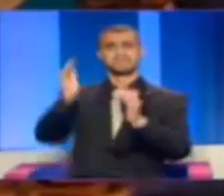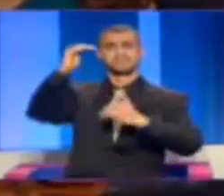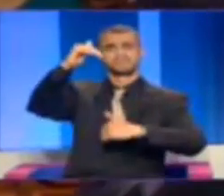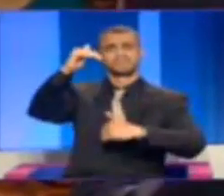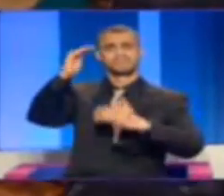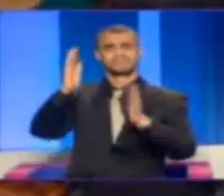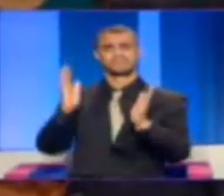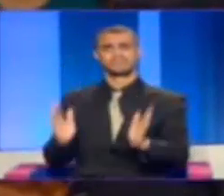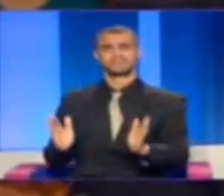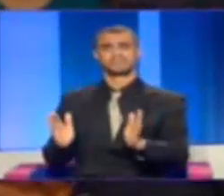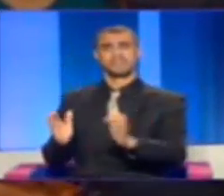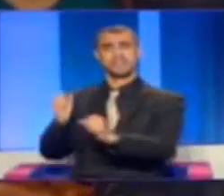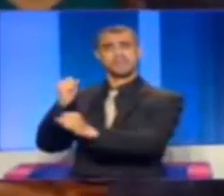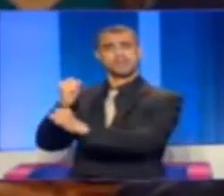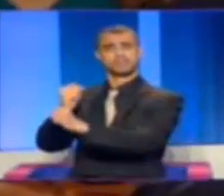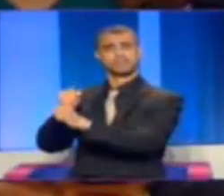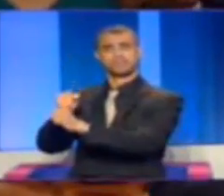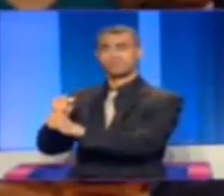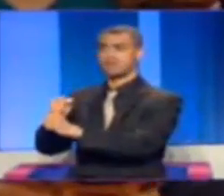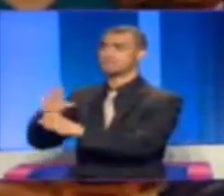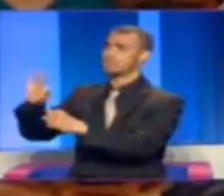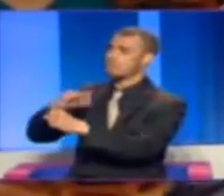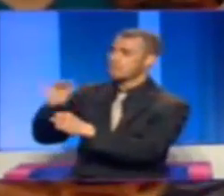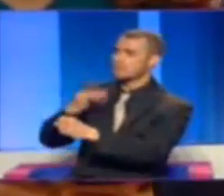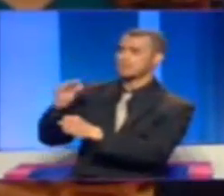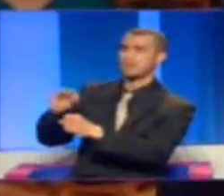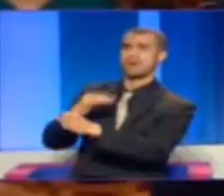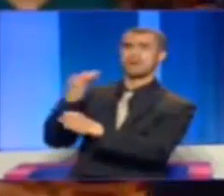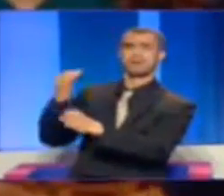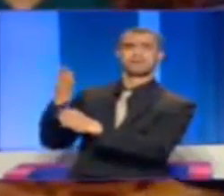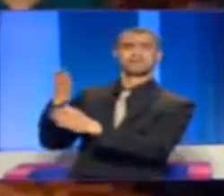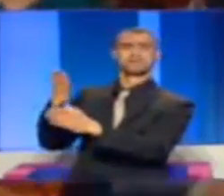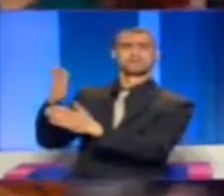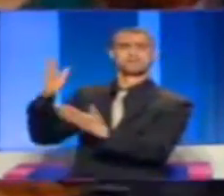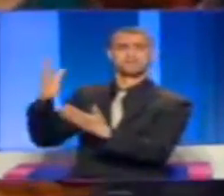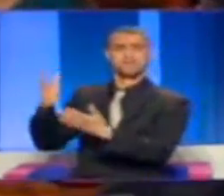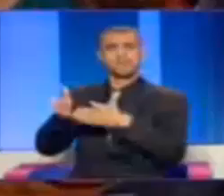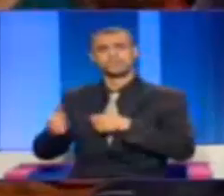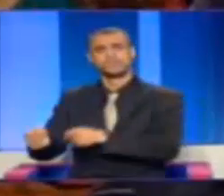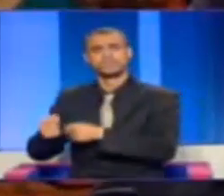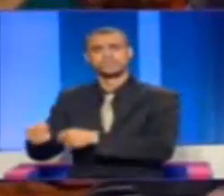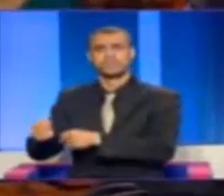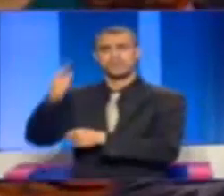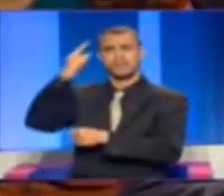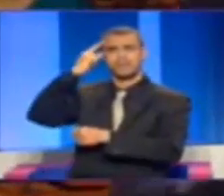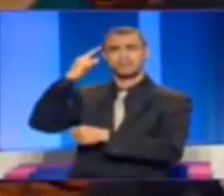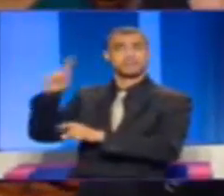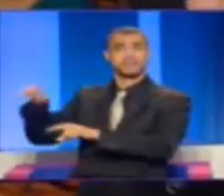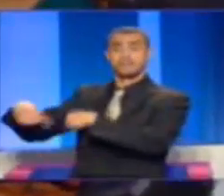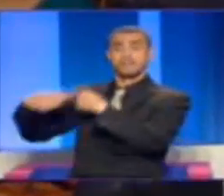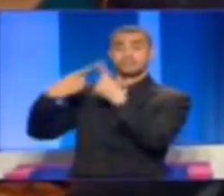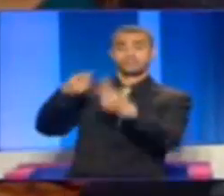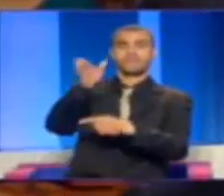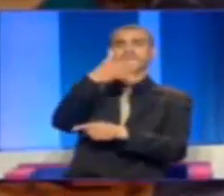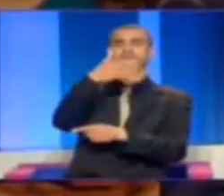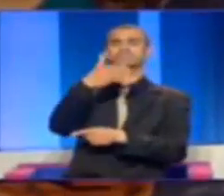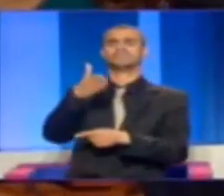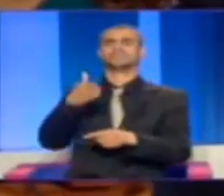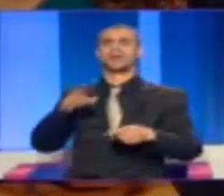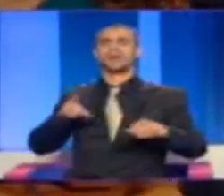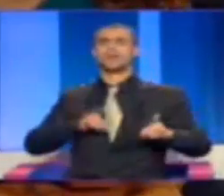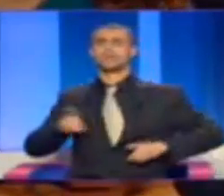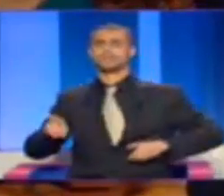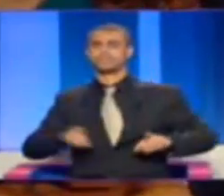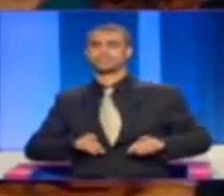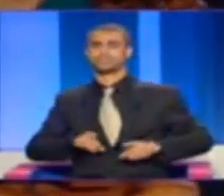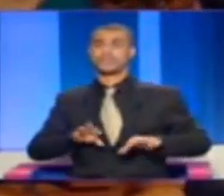غيمشي يولي خياط، غيمشي لمهن معينه، يعني لا حق له حتى انه يجلس فوق طابله المخزن كما تنقولوا، ما عندوش الحق انه